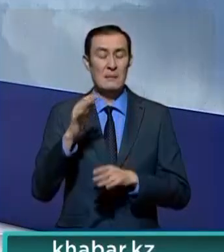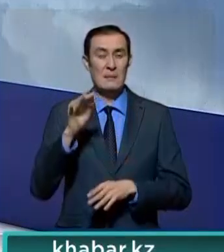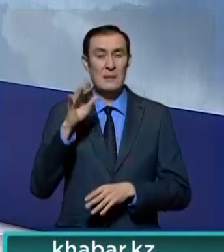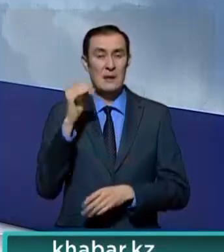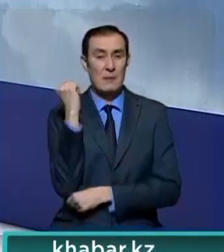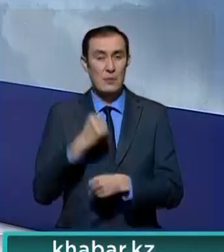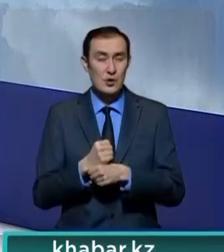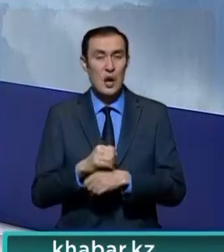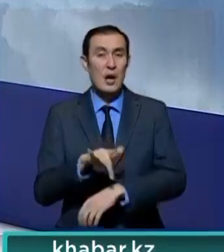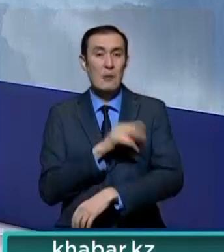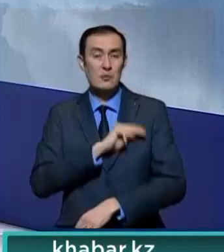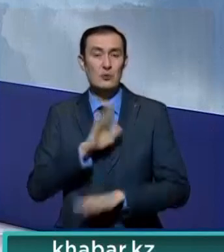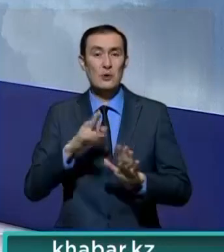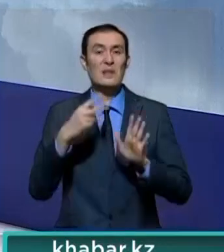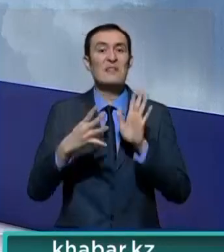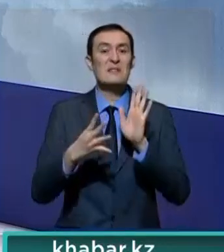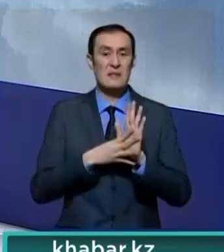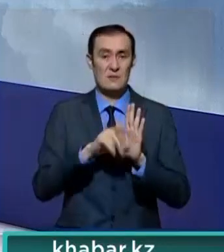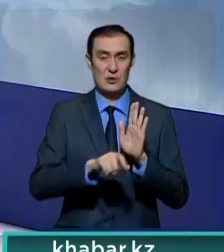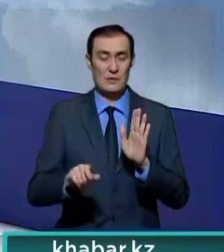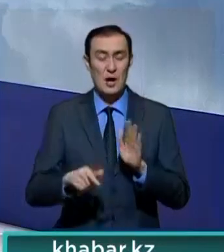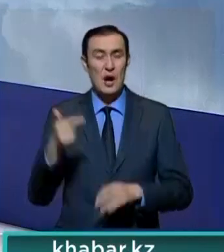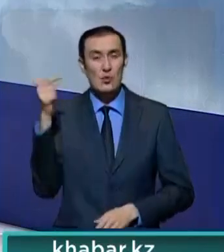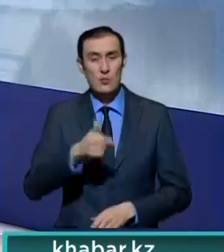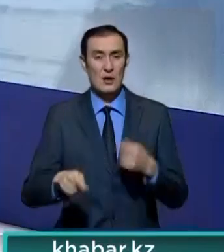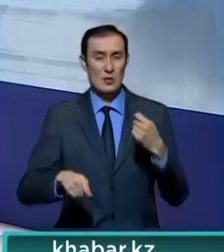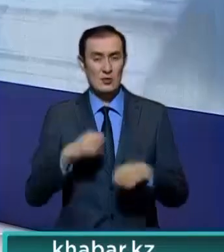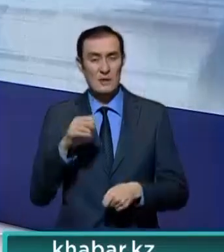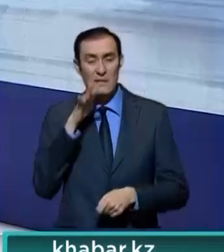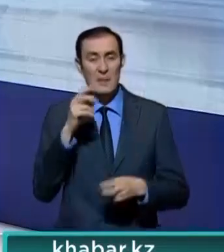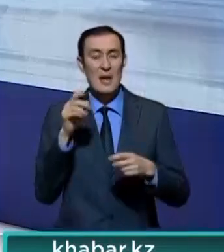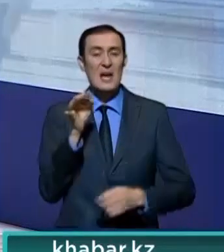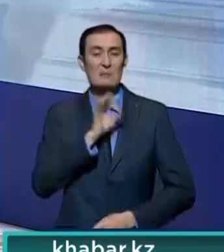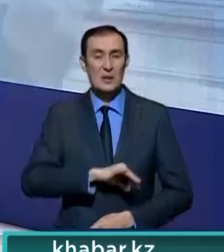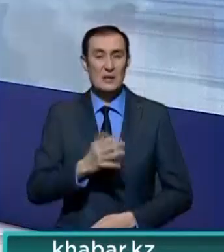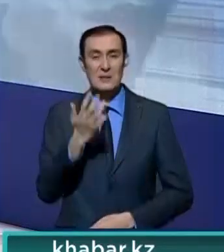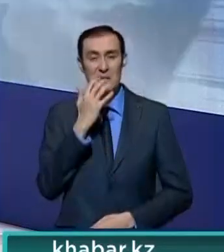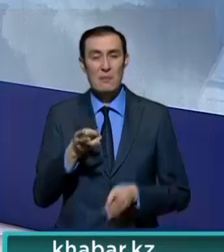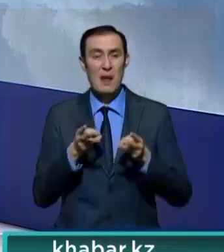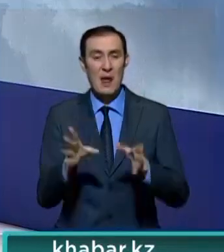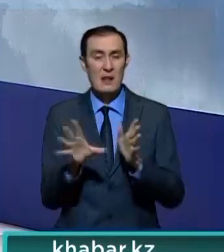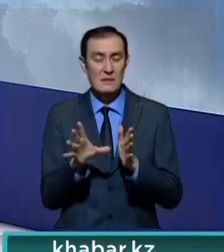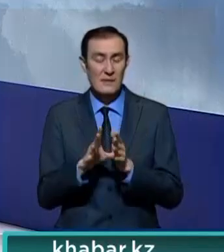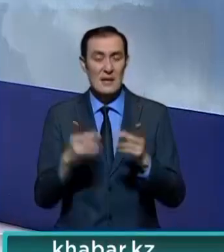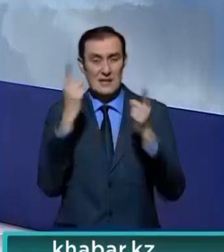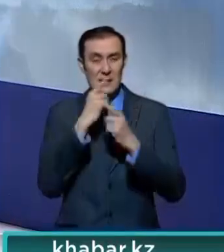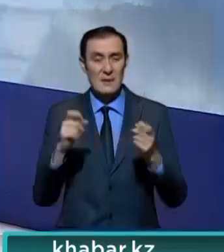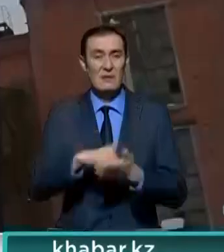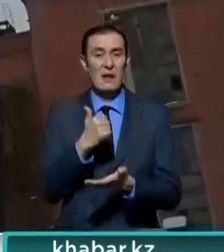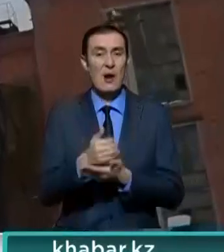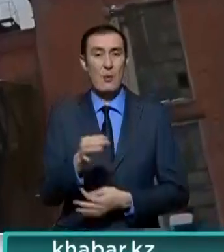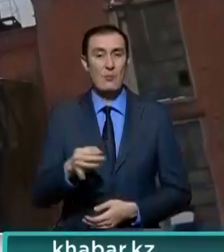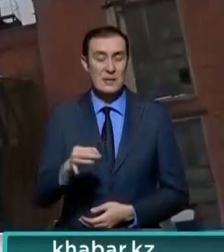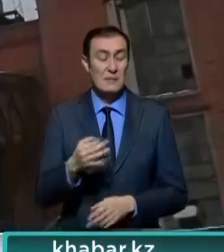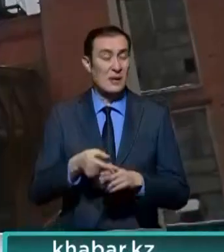станцию обслуживали всего 29 человек. О грубейших нарушениях при эксплуатации теплоэлектроцентрали заявил глава региона.